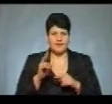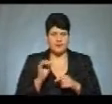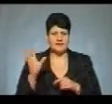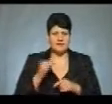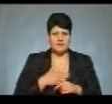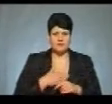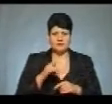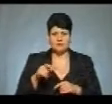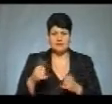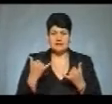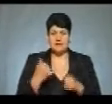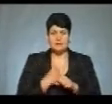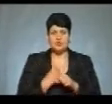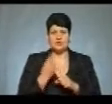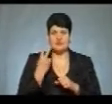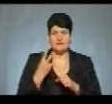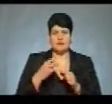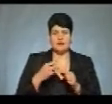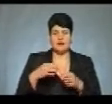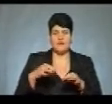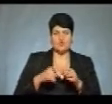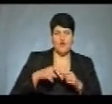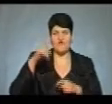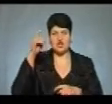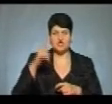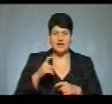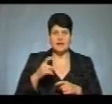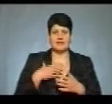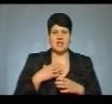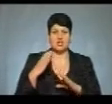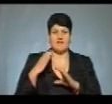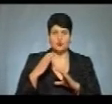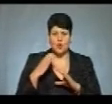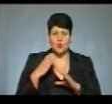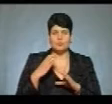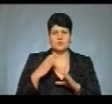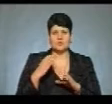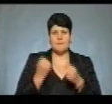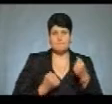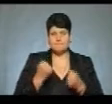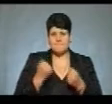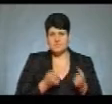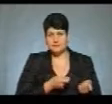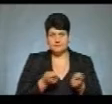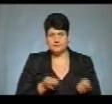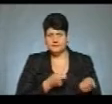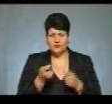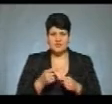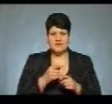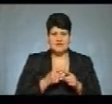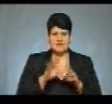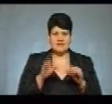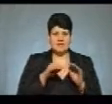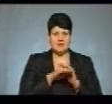люди. Зараз працюють 2 автовишки, автобус наш, бортові машини возяться все на